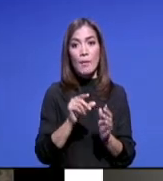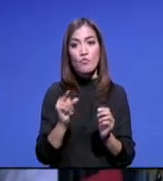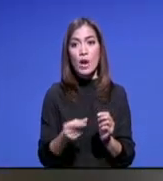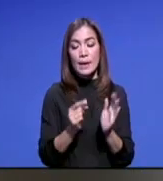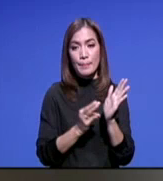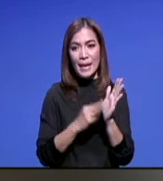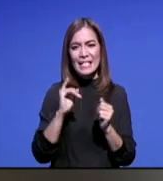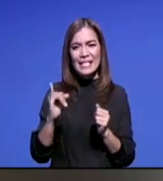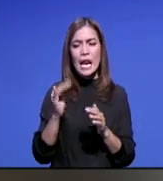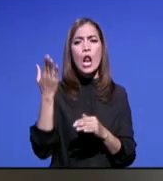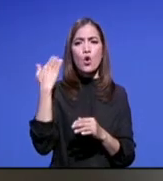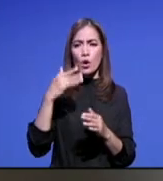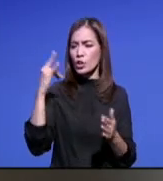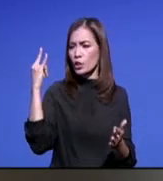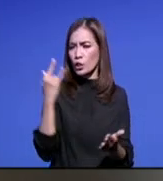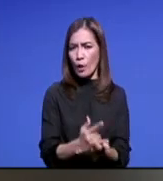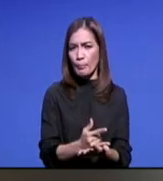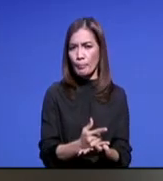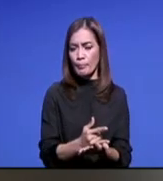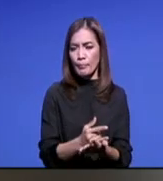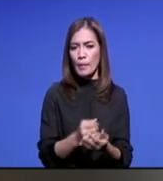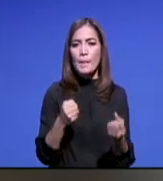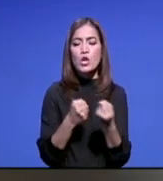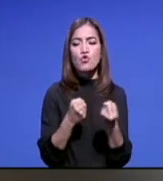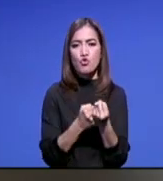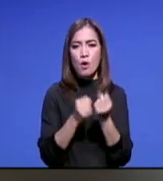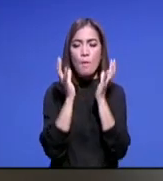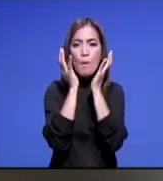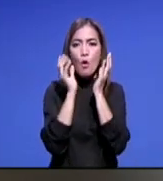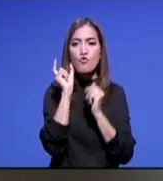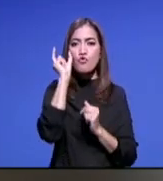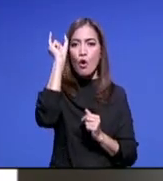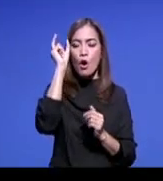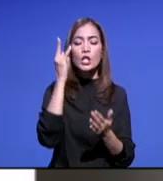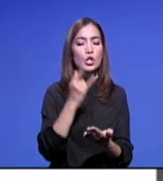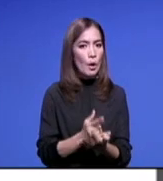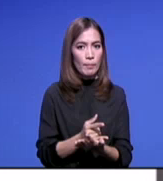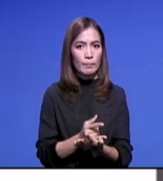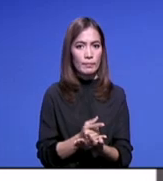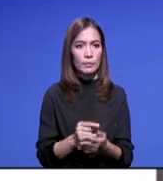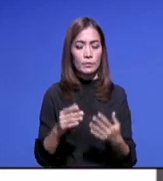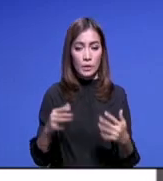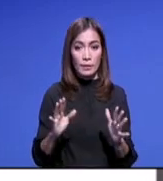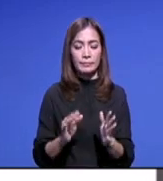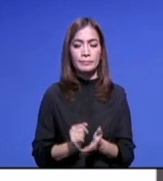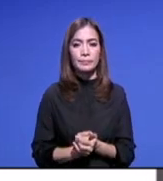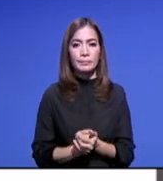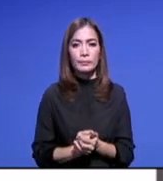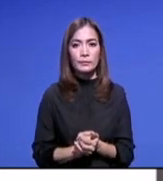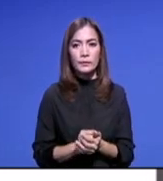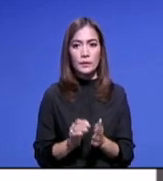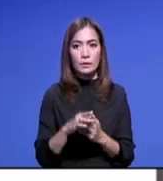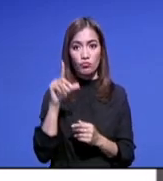menyatakan berhenti mendukung Prabowo Sandi dalam Pilpres 2019. Menanggapi postingan kedua politisi ini, dalam